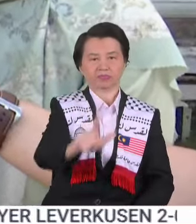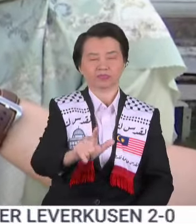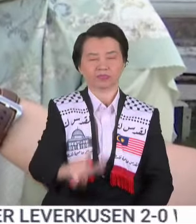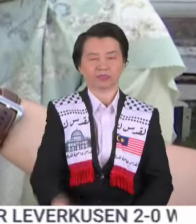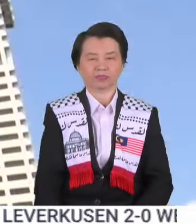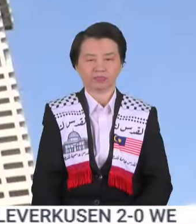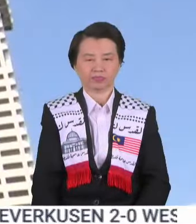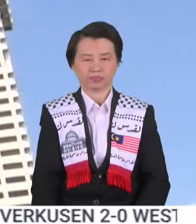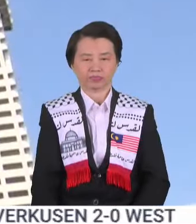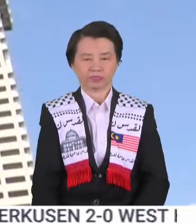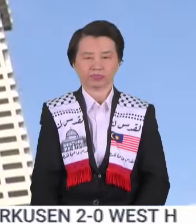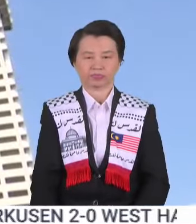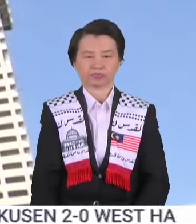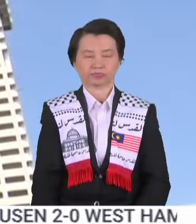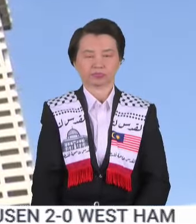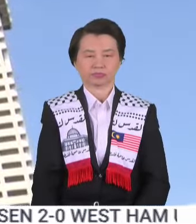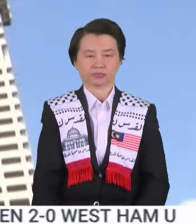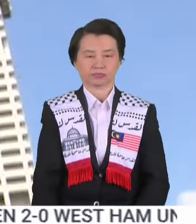ke Kuala Lumpur.